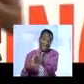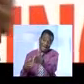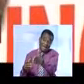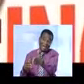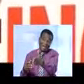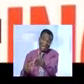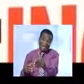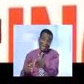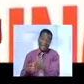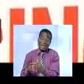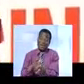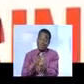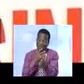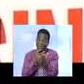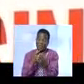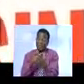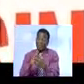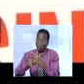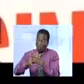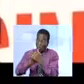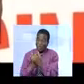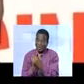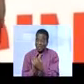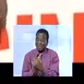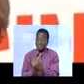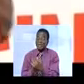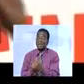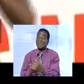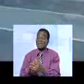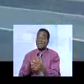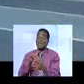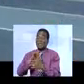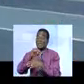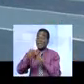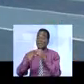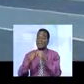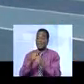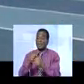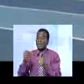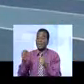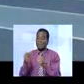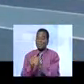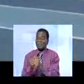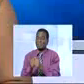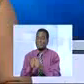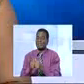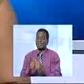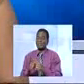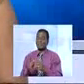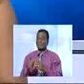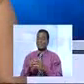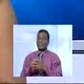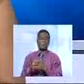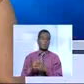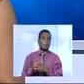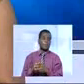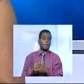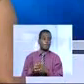Aouré espère en tout cas démarrer sa saison 2014 vêtue d'or.